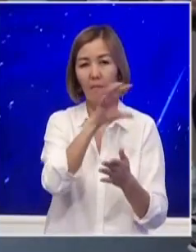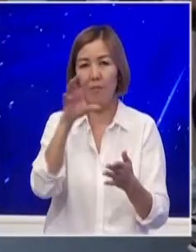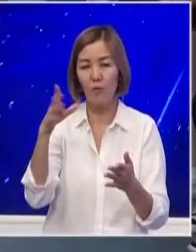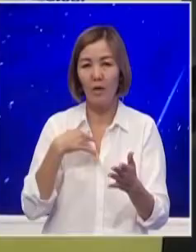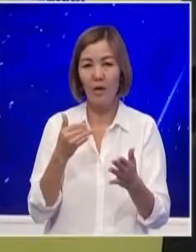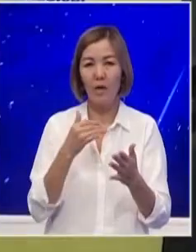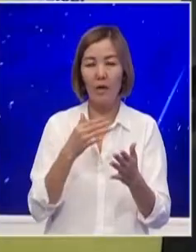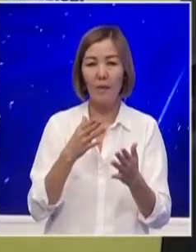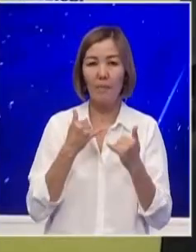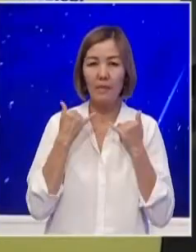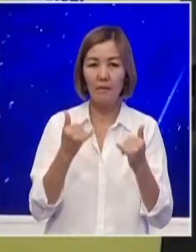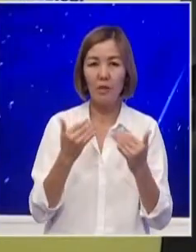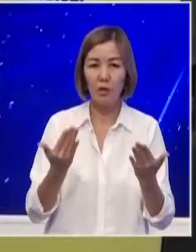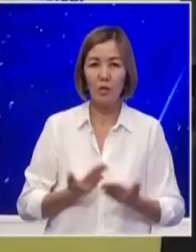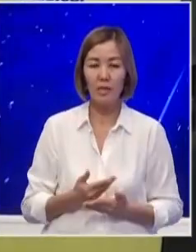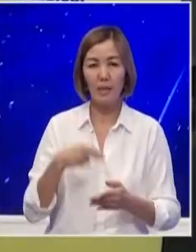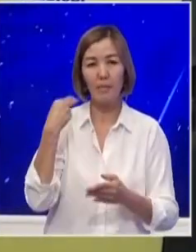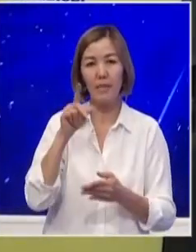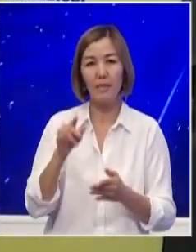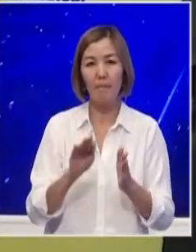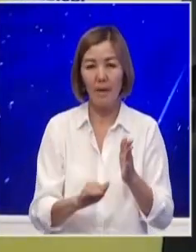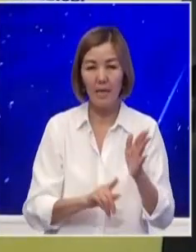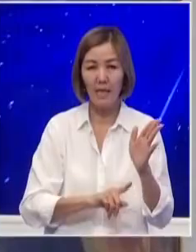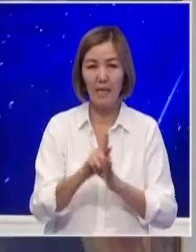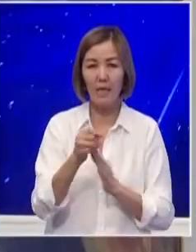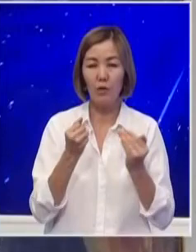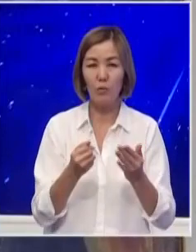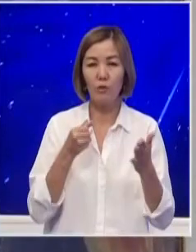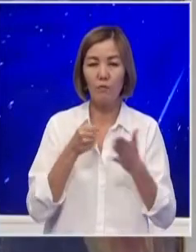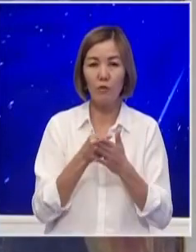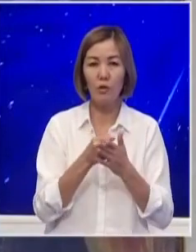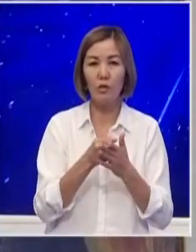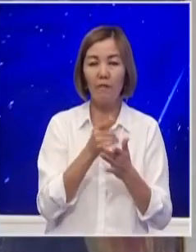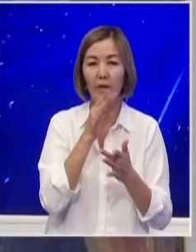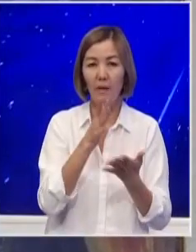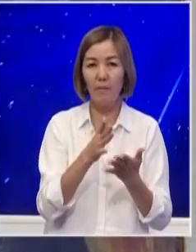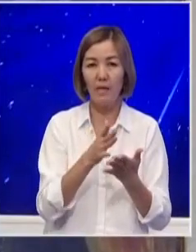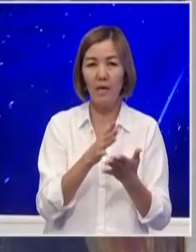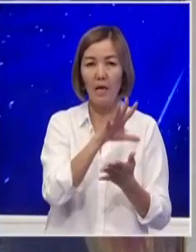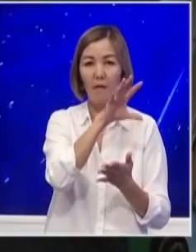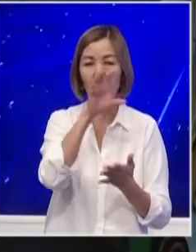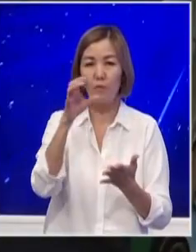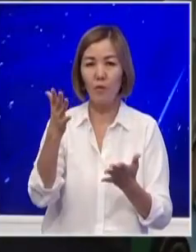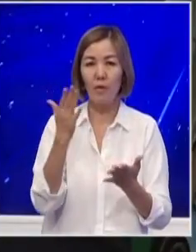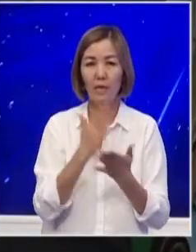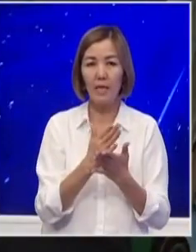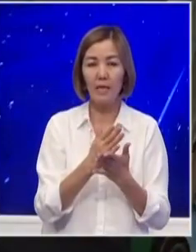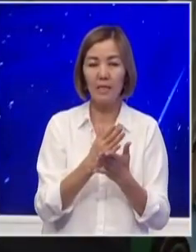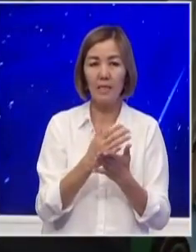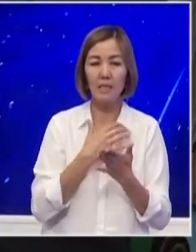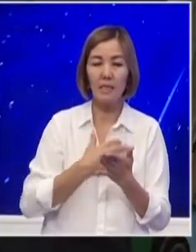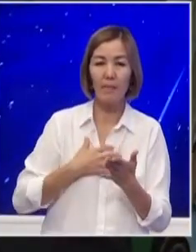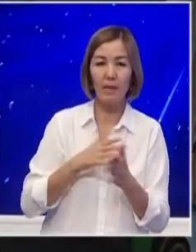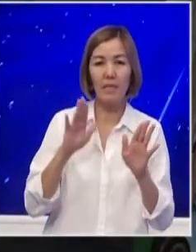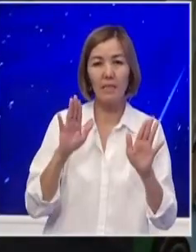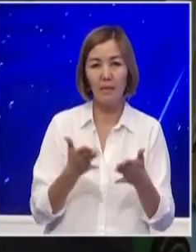картин, повествующие о жизни президента с младенческих лет и до сегодняшнего времени. Ряд снимков повествует не только о знаменательных событиях и жизни